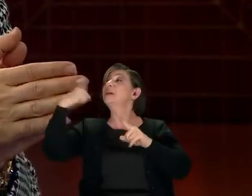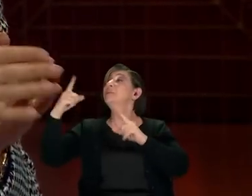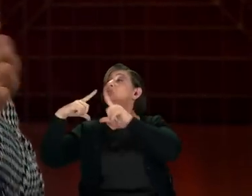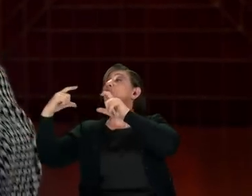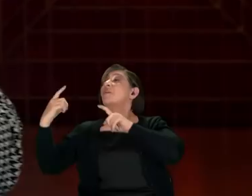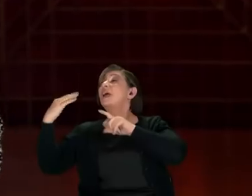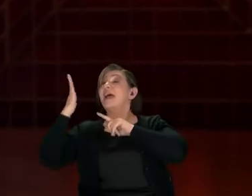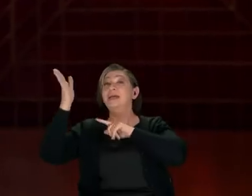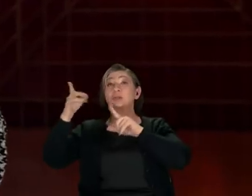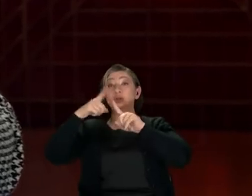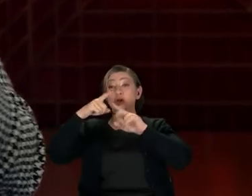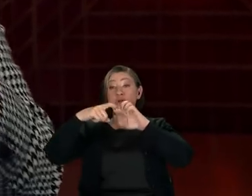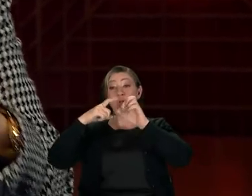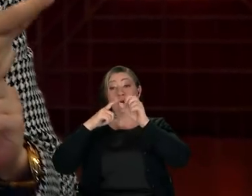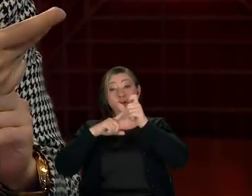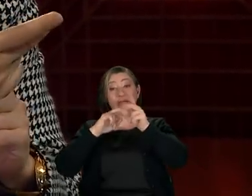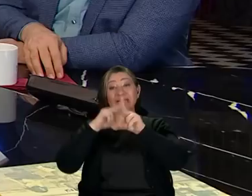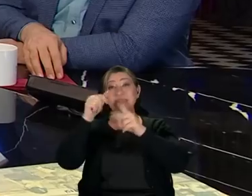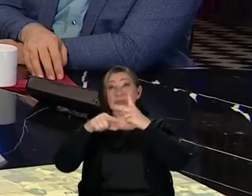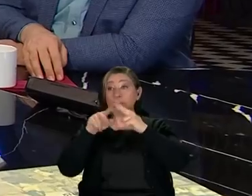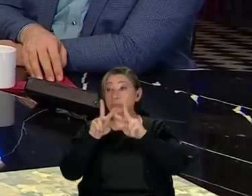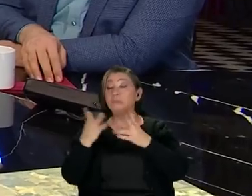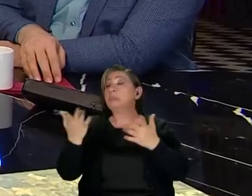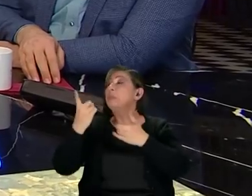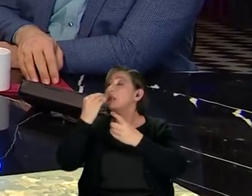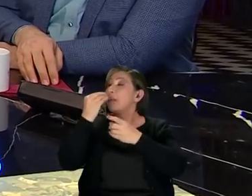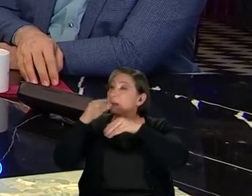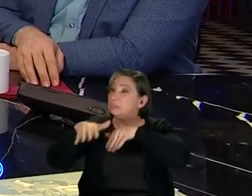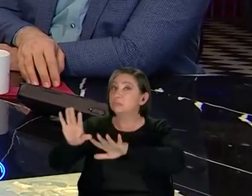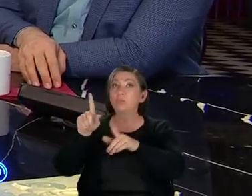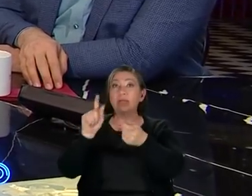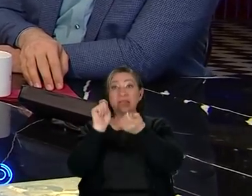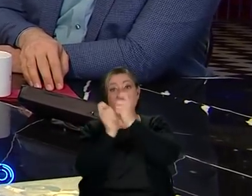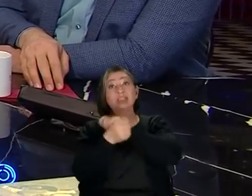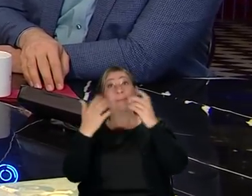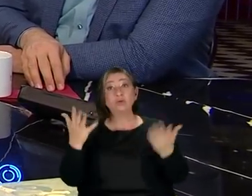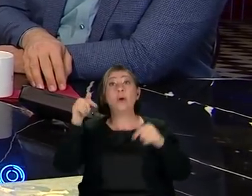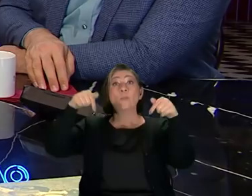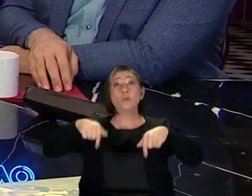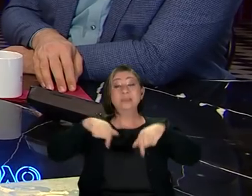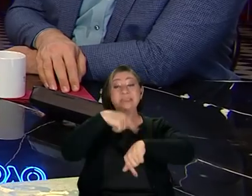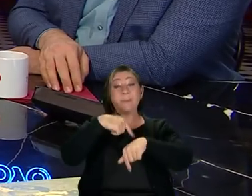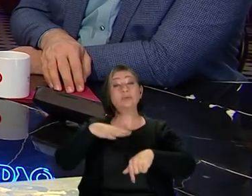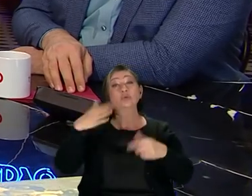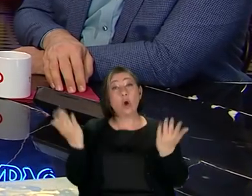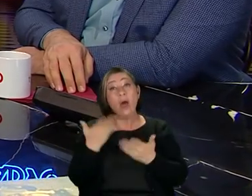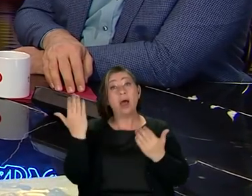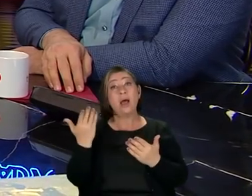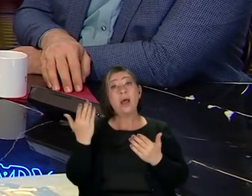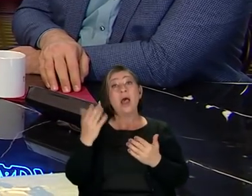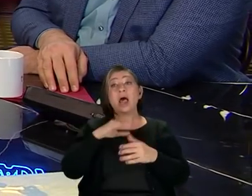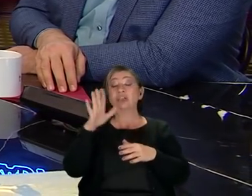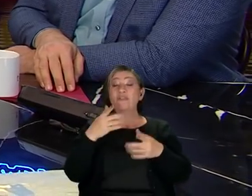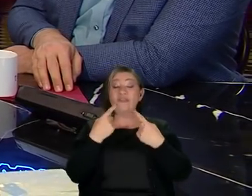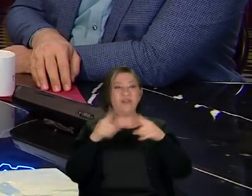coğrafyaya troçkizm ya da bir yemek evet, boykotu bu kadar şekil değiştirebiliyorsa, bugün bu kadar zaman sonra her